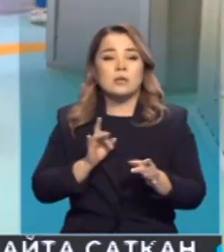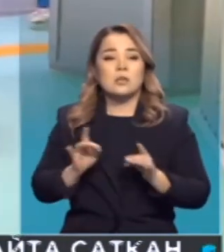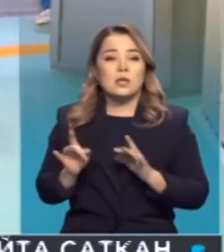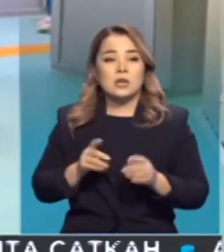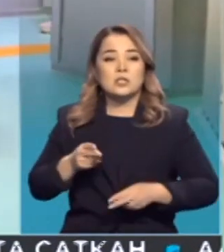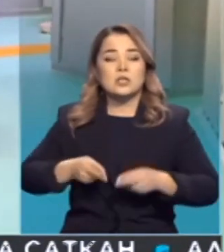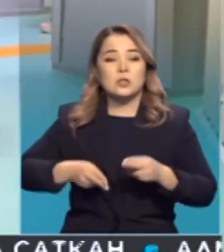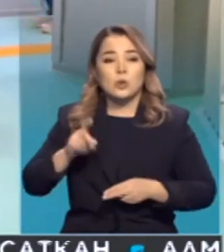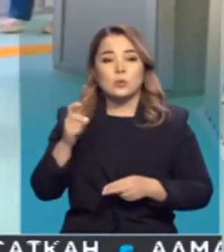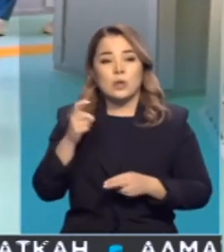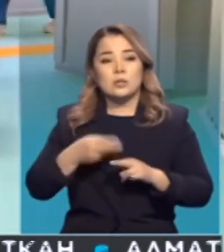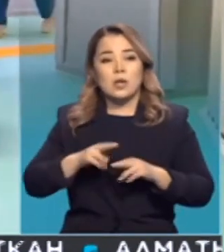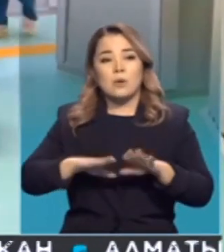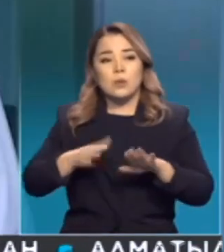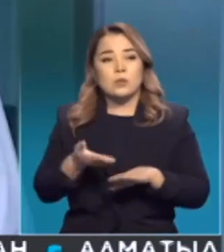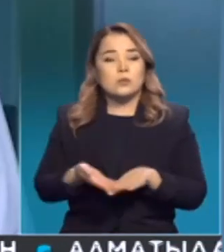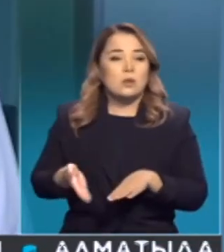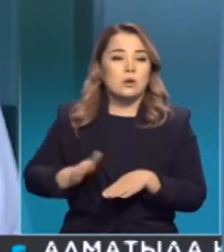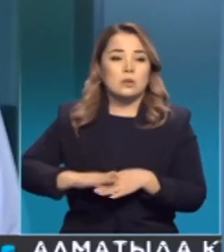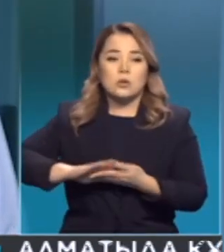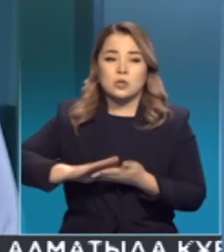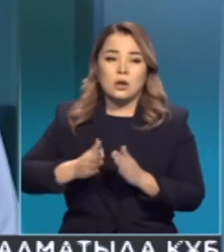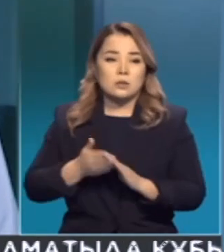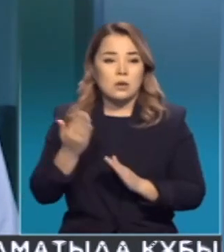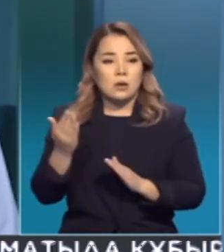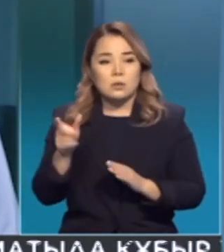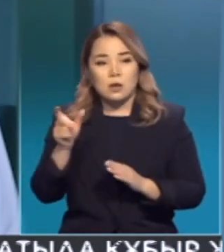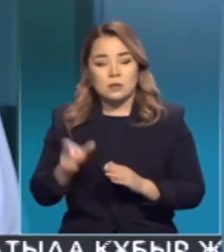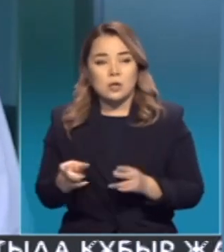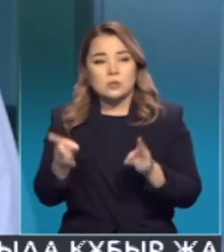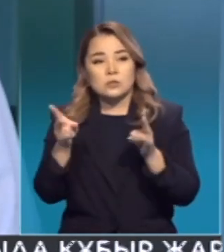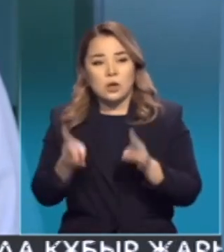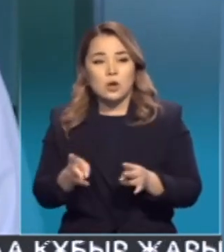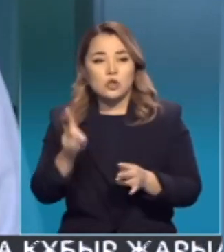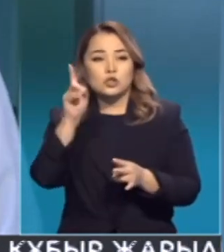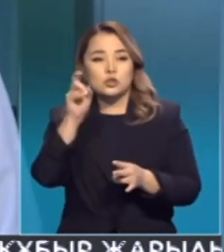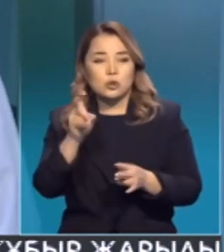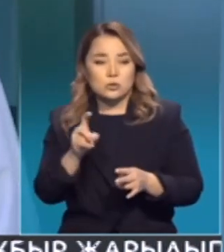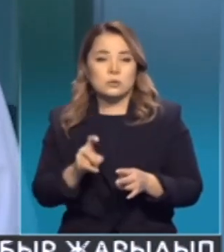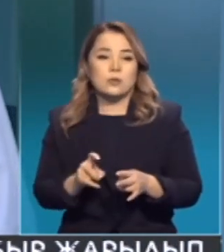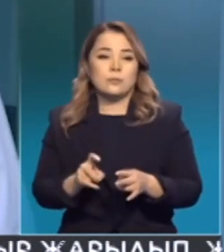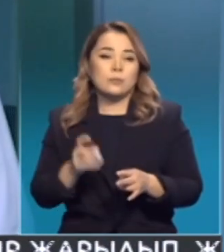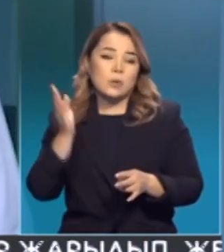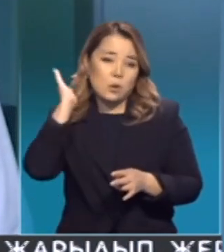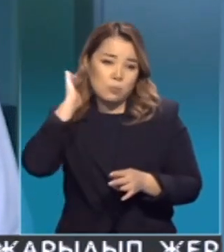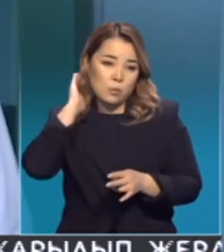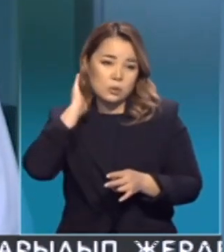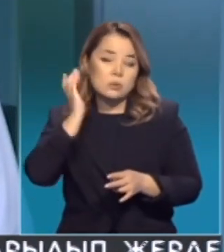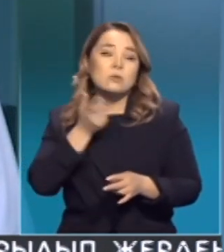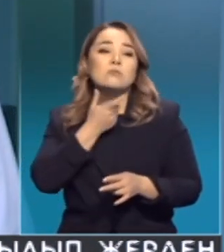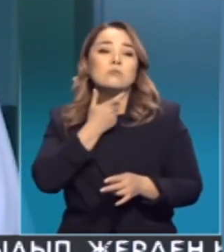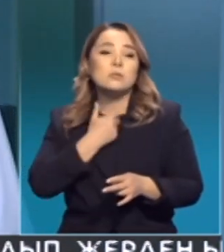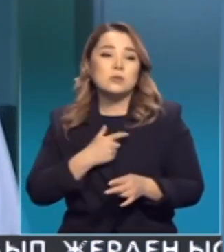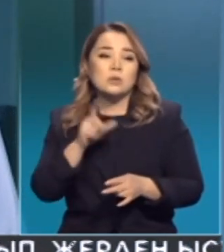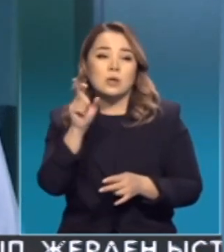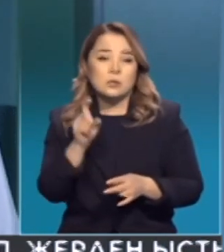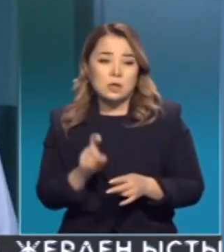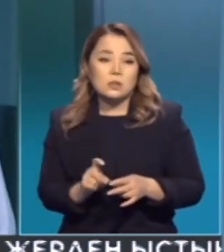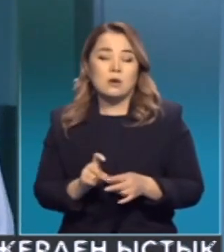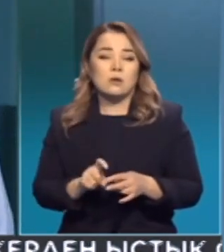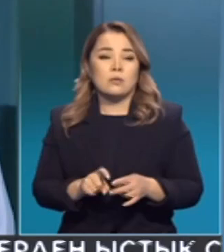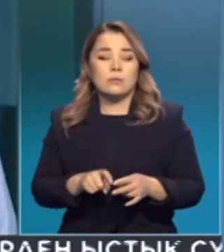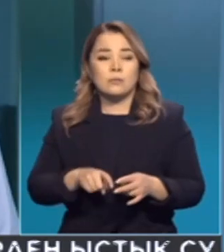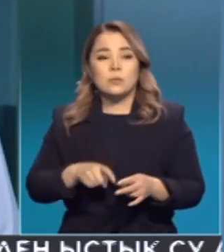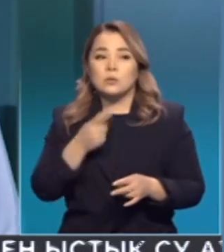нейрохирургия бөлімінде жатыр. Жағдайы ауыр. Негізгі жарақат сол жұлынға, мойын омыртқасы деңгейінде жұлынға зақым